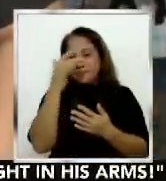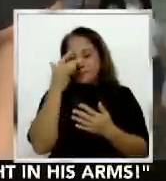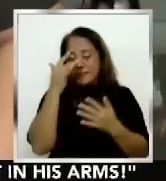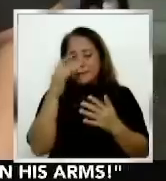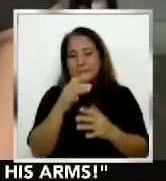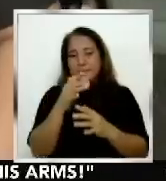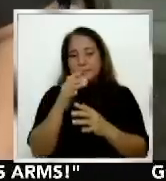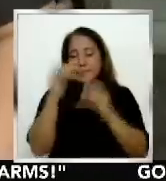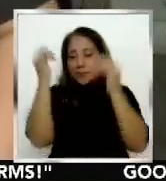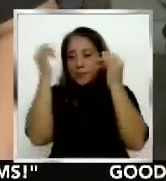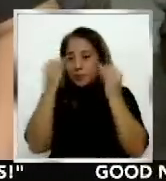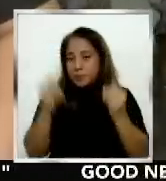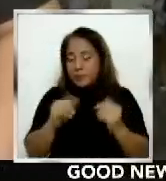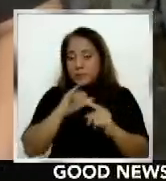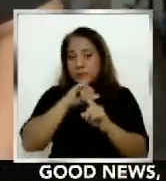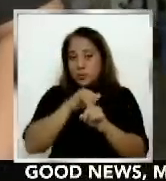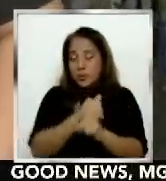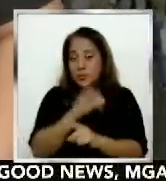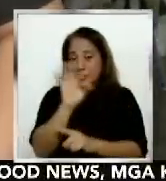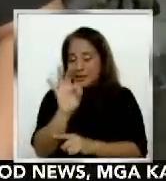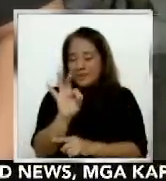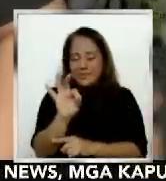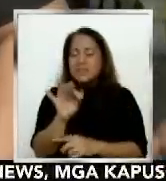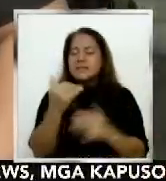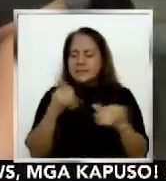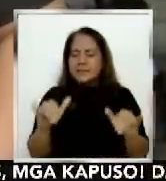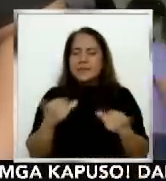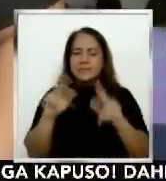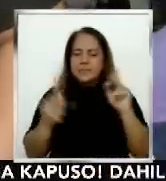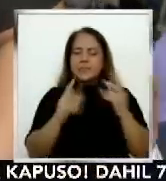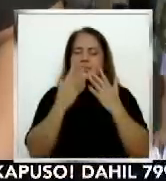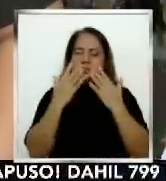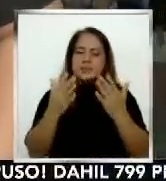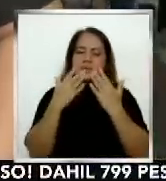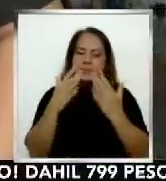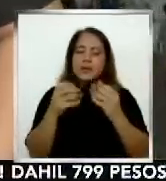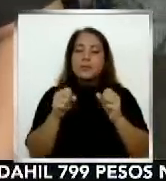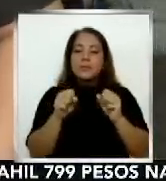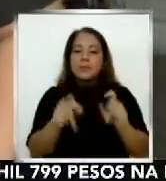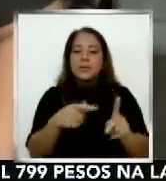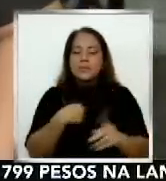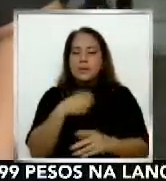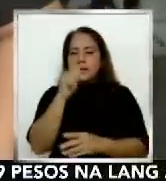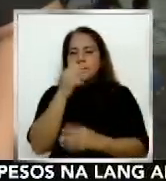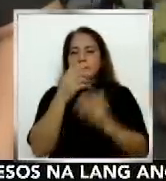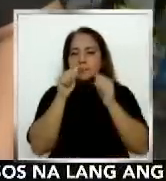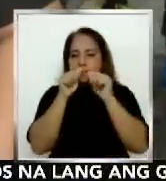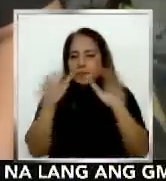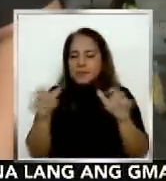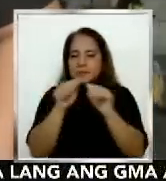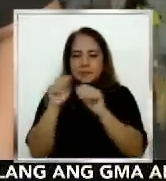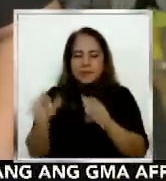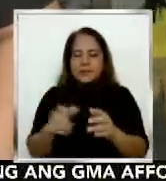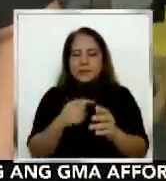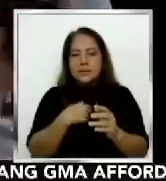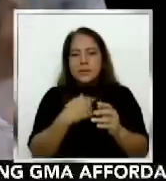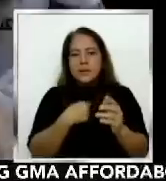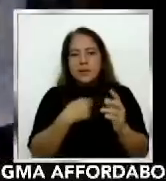At nagpapasalamat pa rin Atom ang mga deboto na nagkaroon ng pagkakataon para ma-bless ang mga replika ng kanilang imahen.